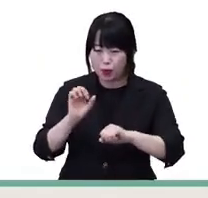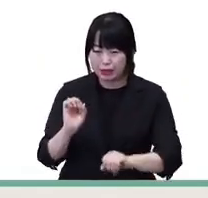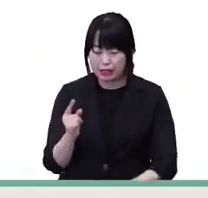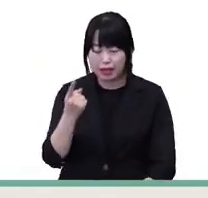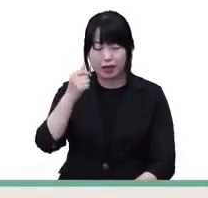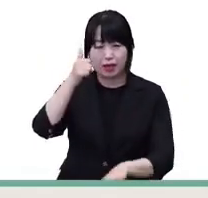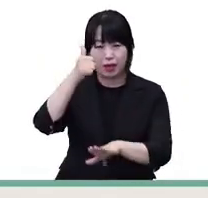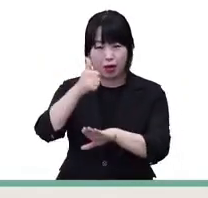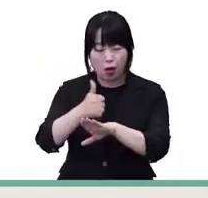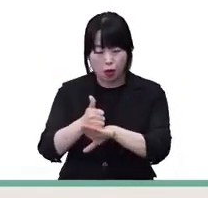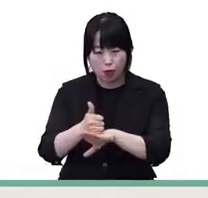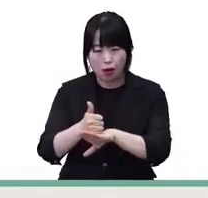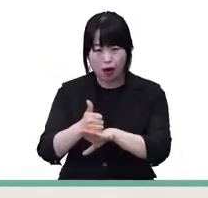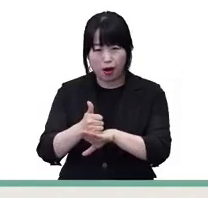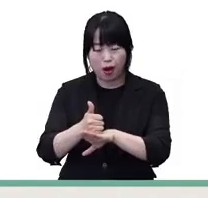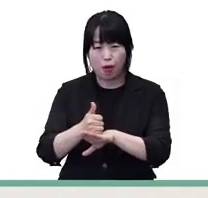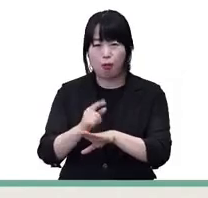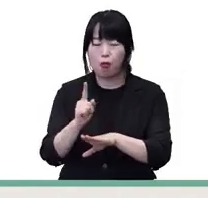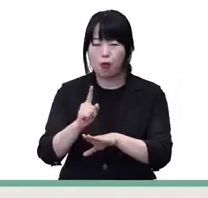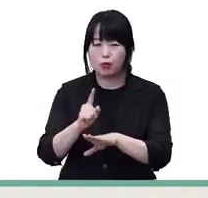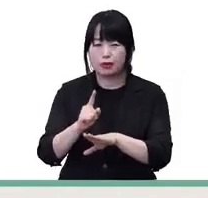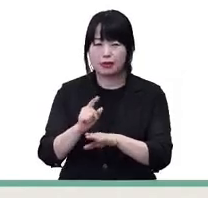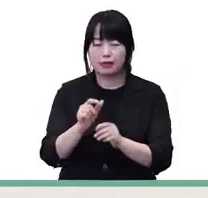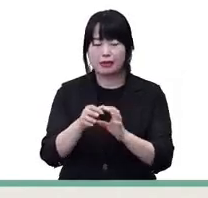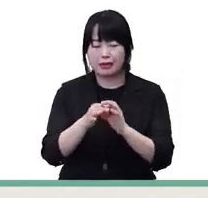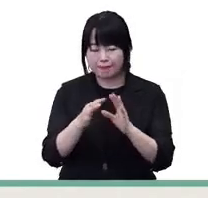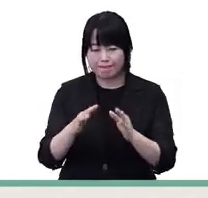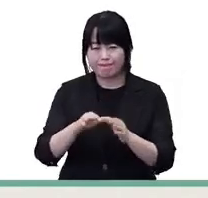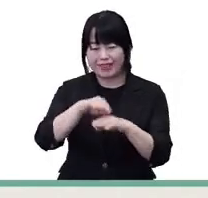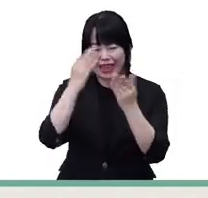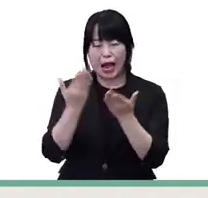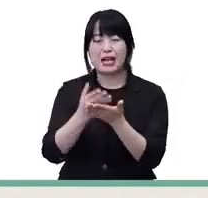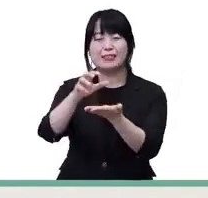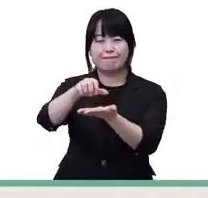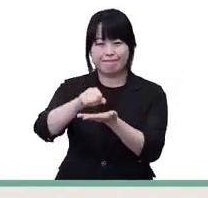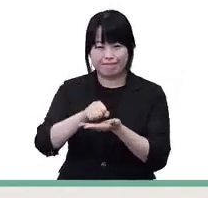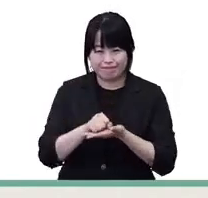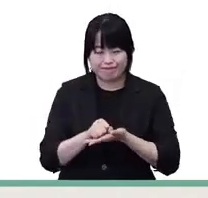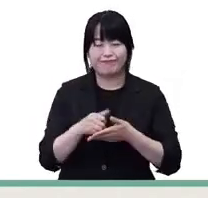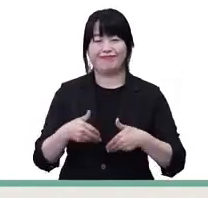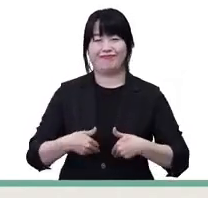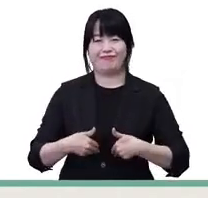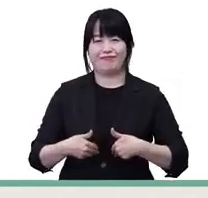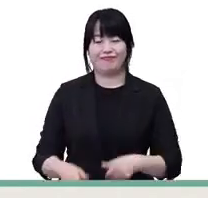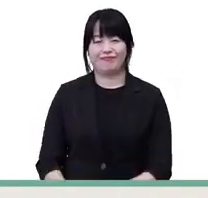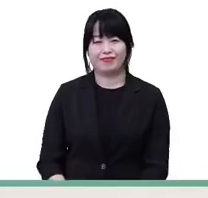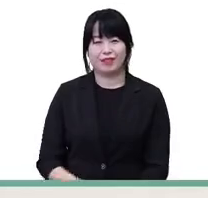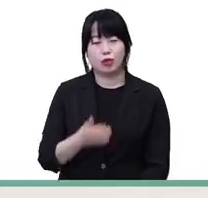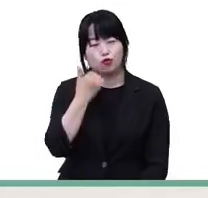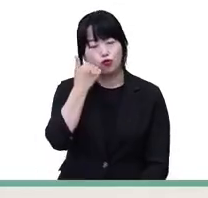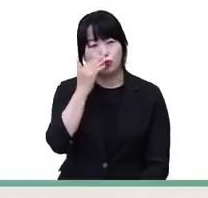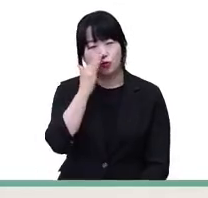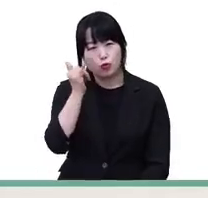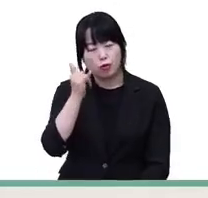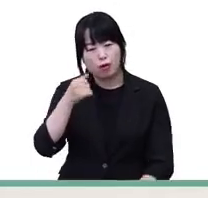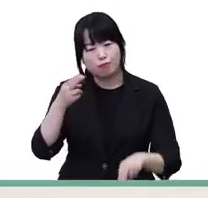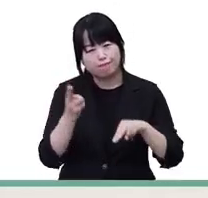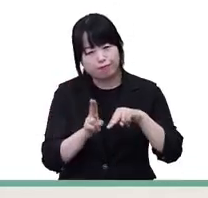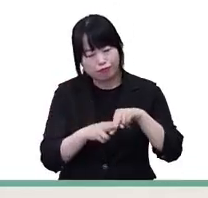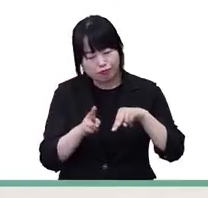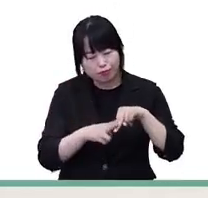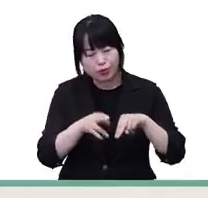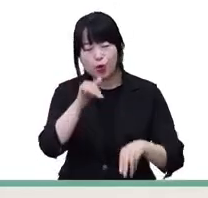인정하고 감수할 수 있어야 될 것 같습니다. 그래서 어떤 부모님들은 좋은 의도로 좀 체벌을 하기도